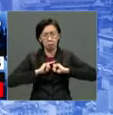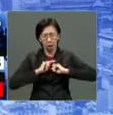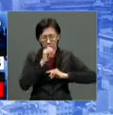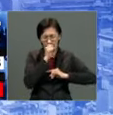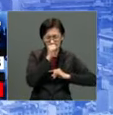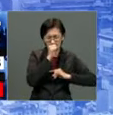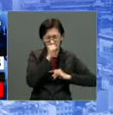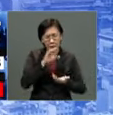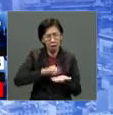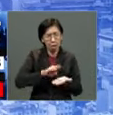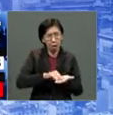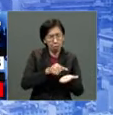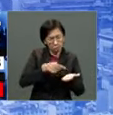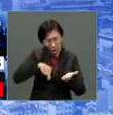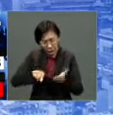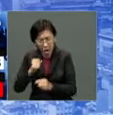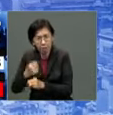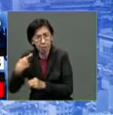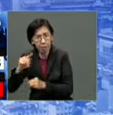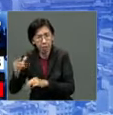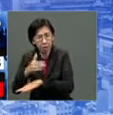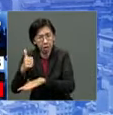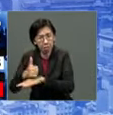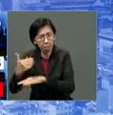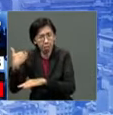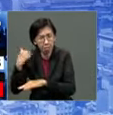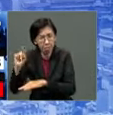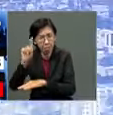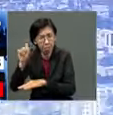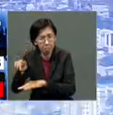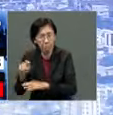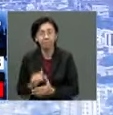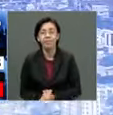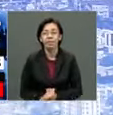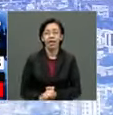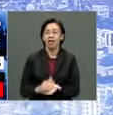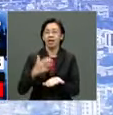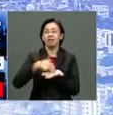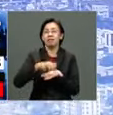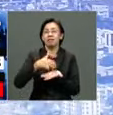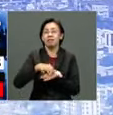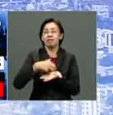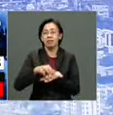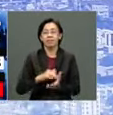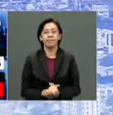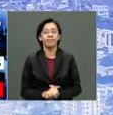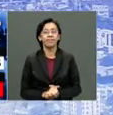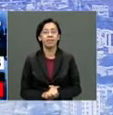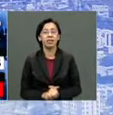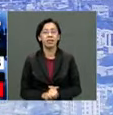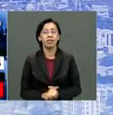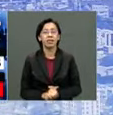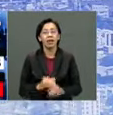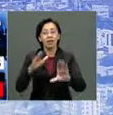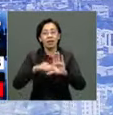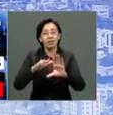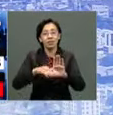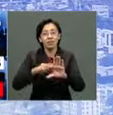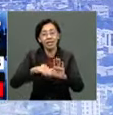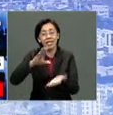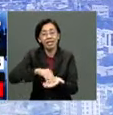ข้อมูลเนี่ยไปใช้ประโยชน์ในทางการเมืองหรือไม่อย่างไรครับ ครับนำเรียนเลยนะครับว่าชุดต่างๆเหล่านี้เรา